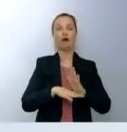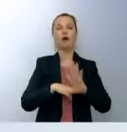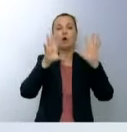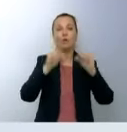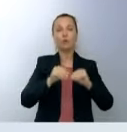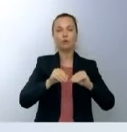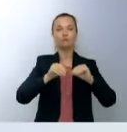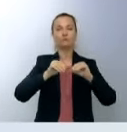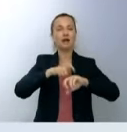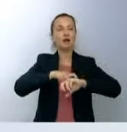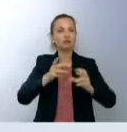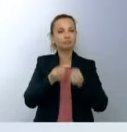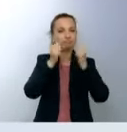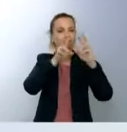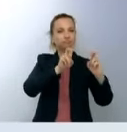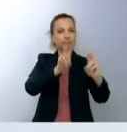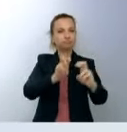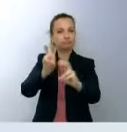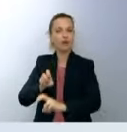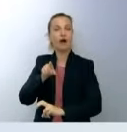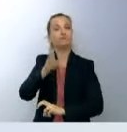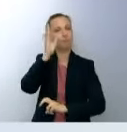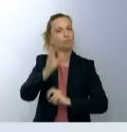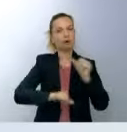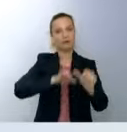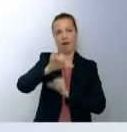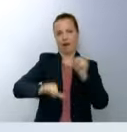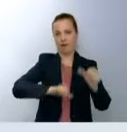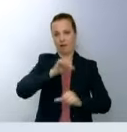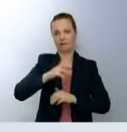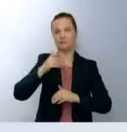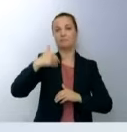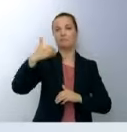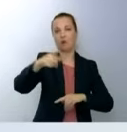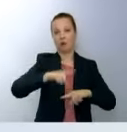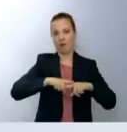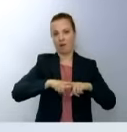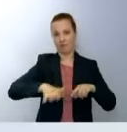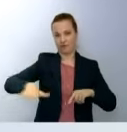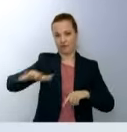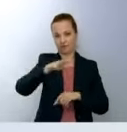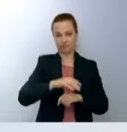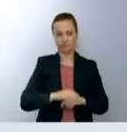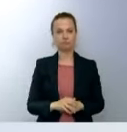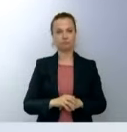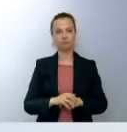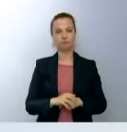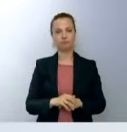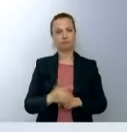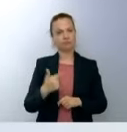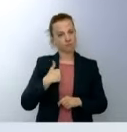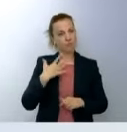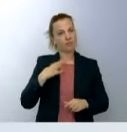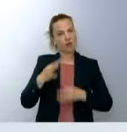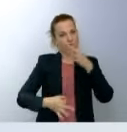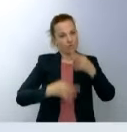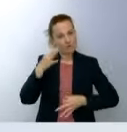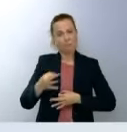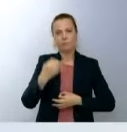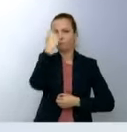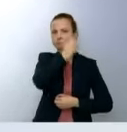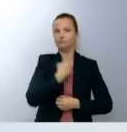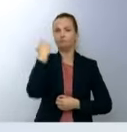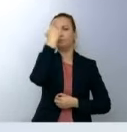εξετάσεων μπορεί να αλλάξει τη μοίρα της ελλάδος θα πω μία προσωπική ιστορία που θυμάμαι